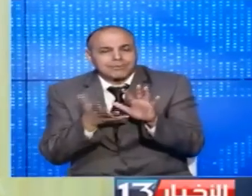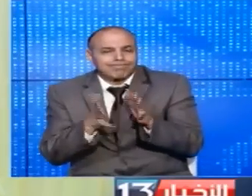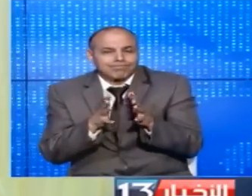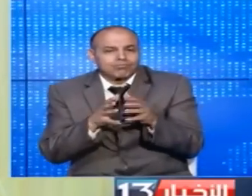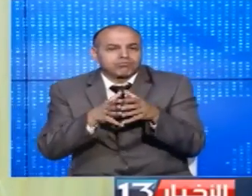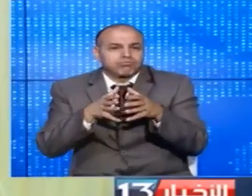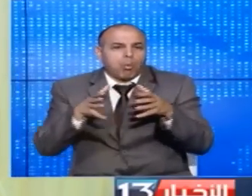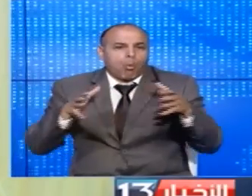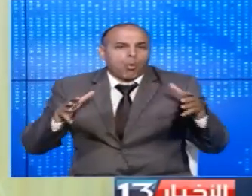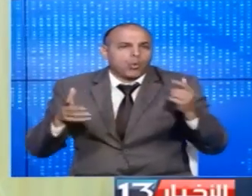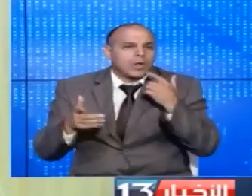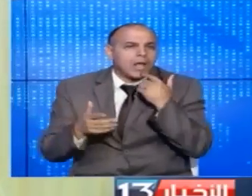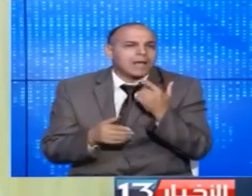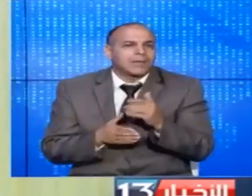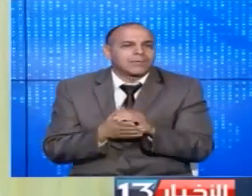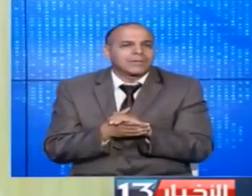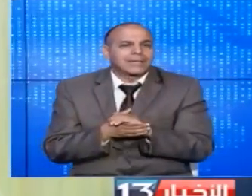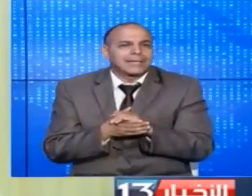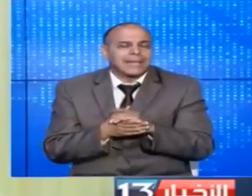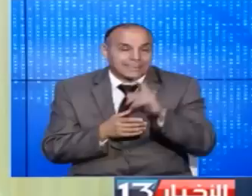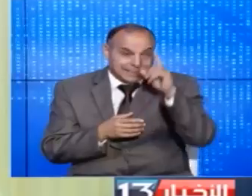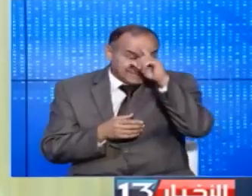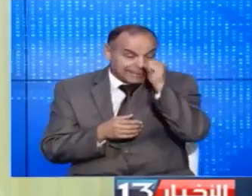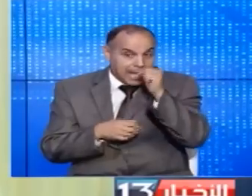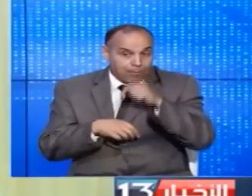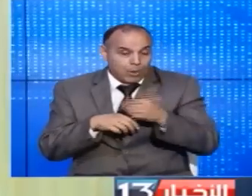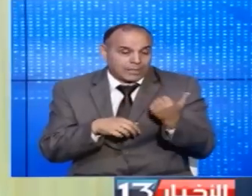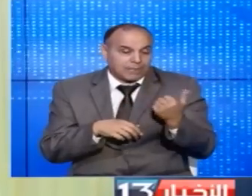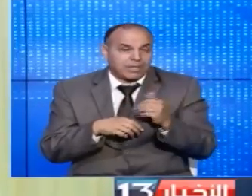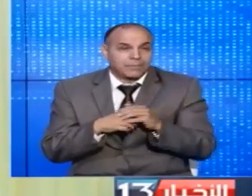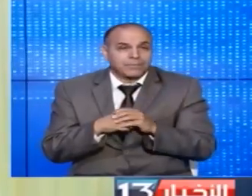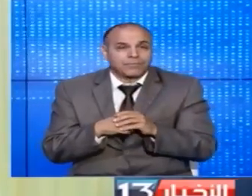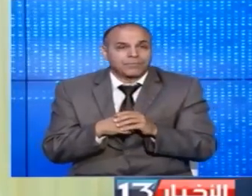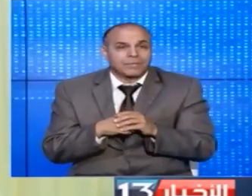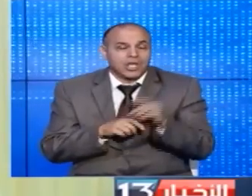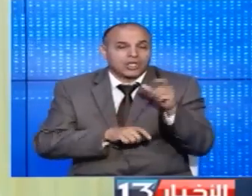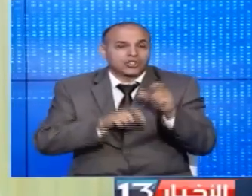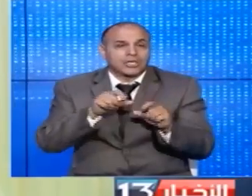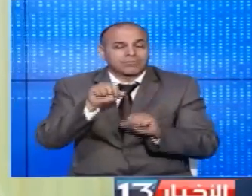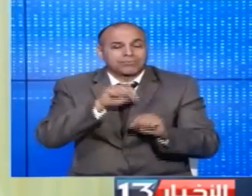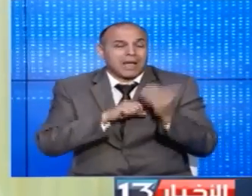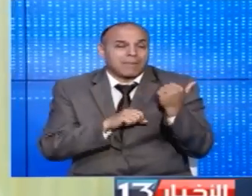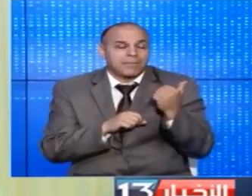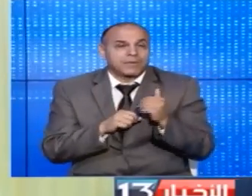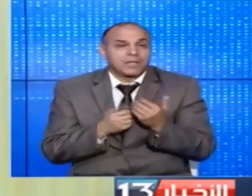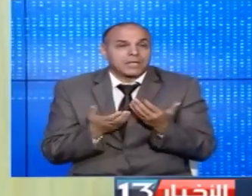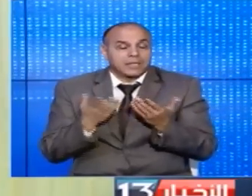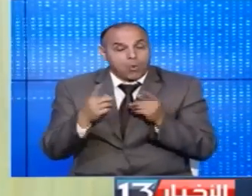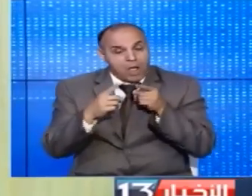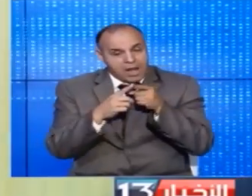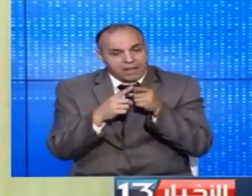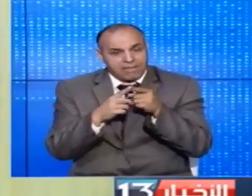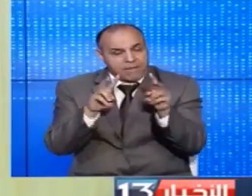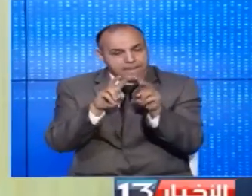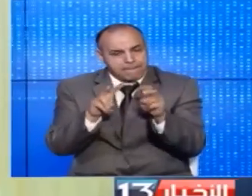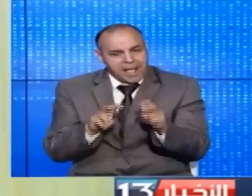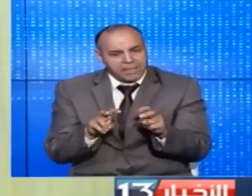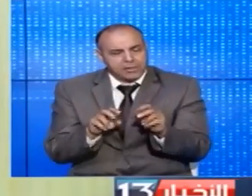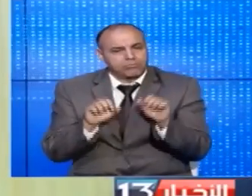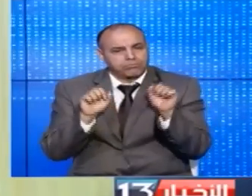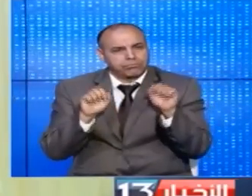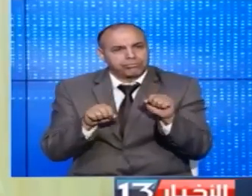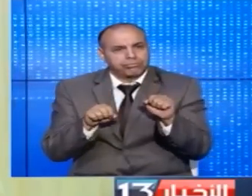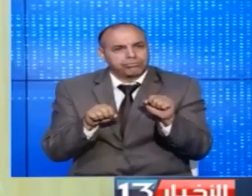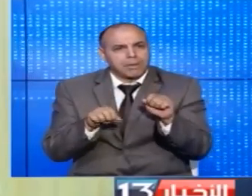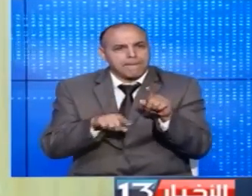وكبرت برشا، كانت معناها ظروف صعيبة للناس اللي يتصرفوا فيها. الهدف هو دراسة إمكانية